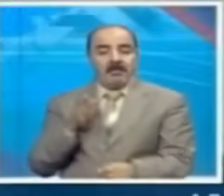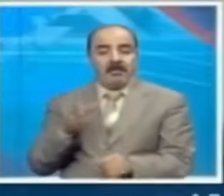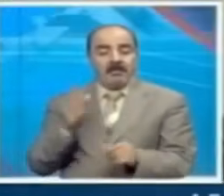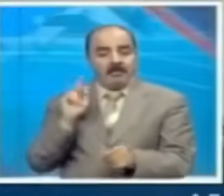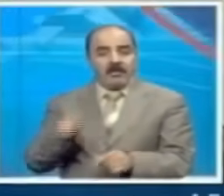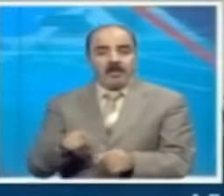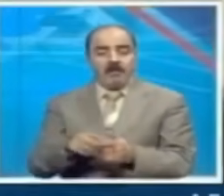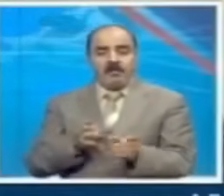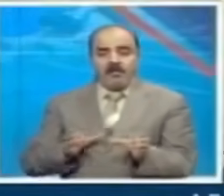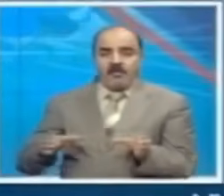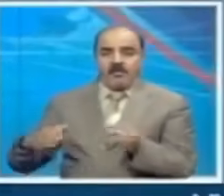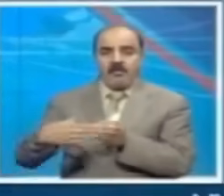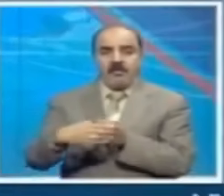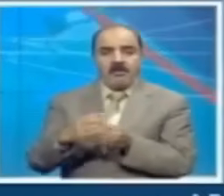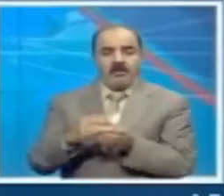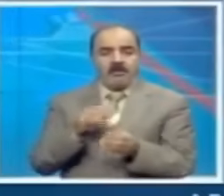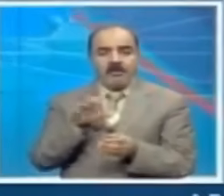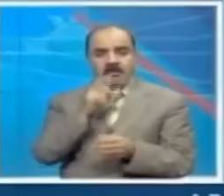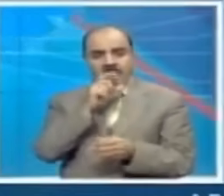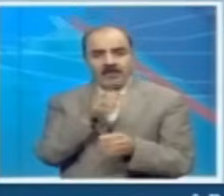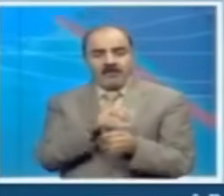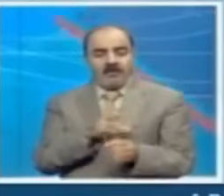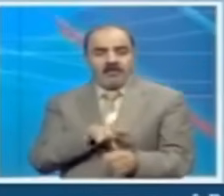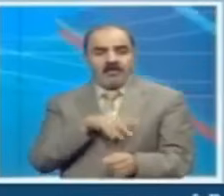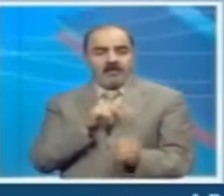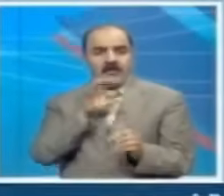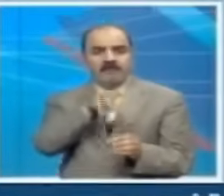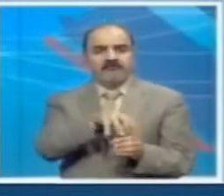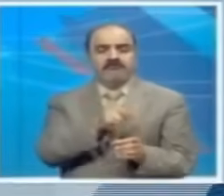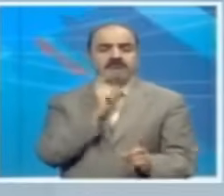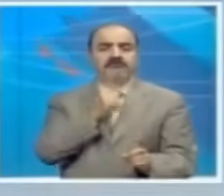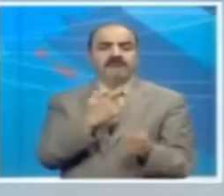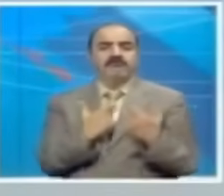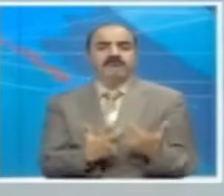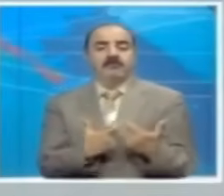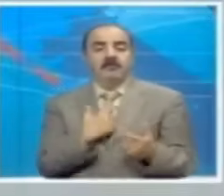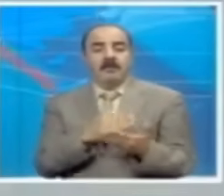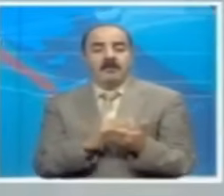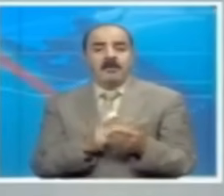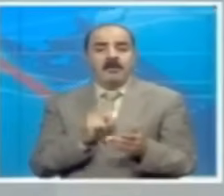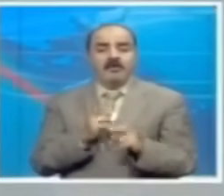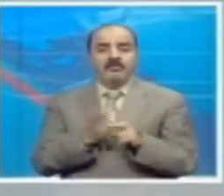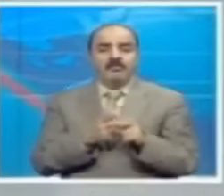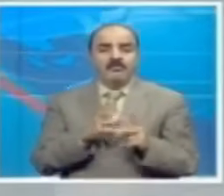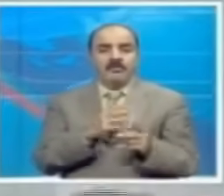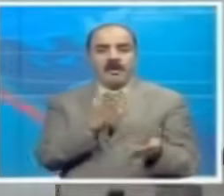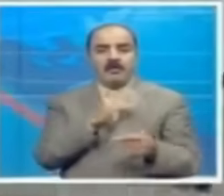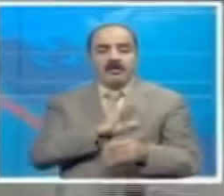حاليا حصارا جائرا على عدد من القرى والبلدات في ولاية الجزيرة بغرض إكبار الشباب على